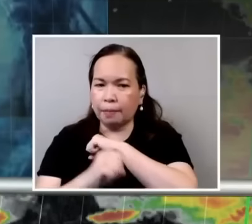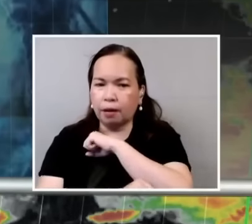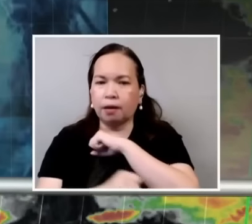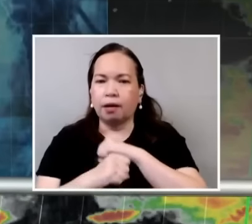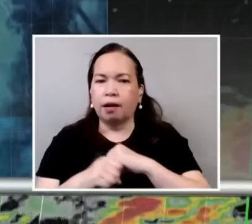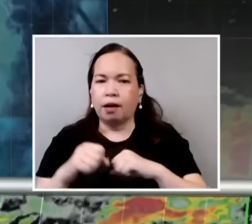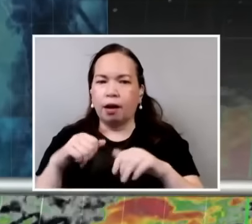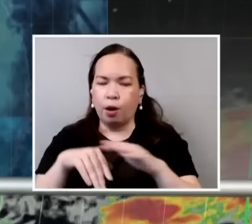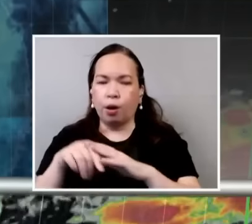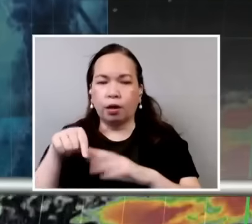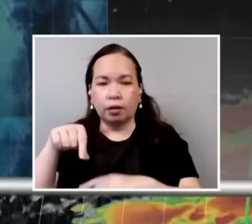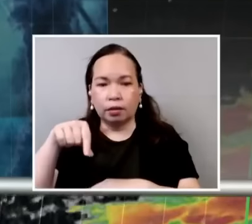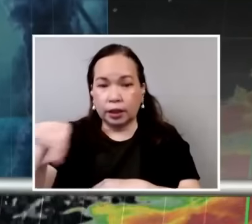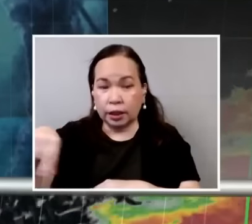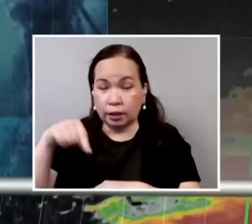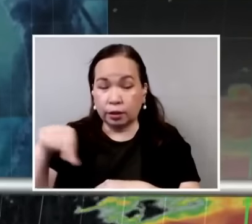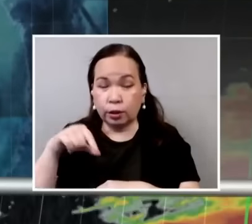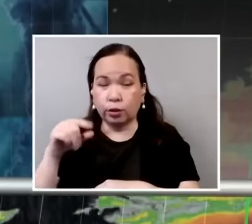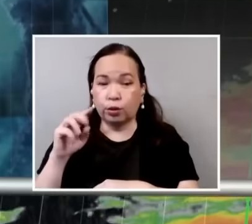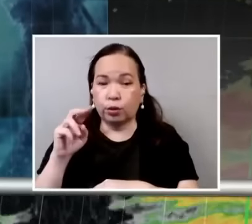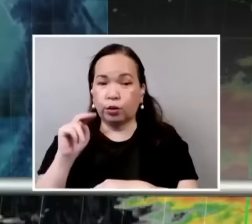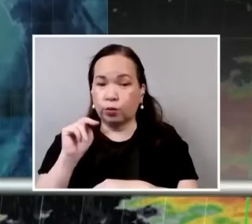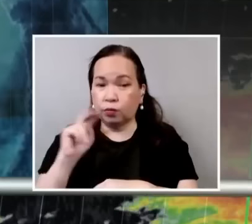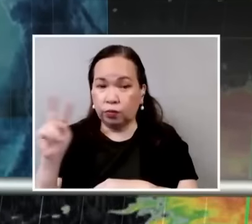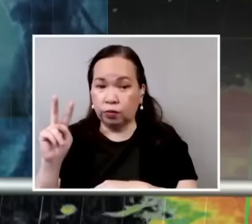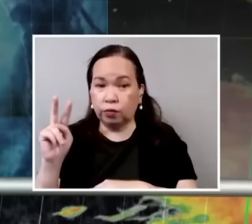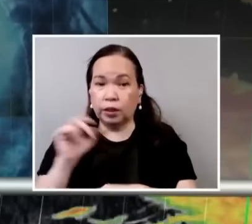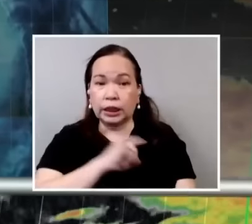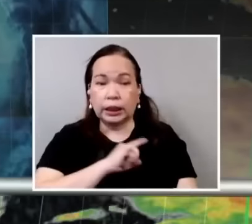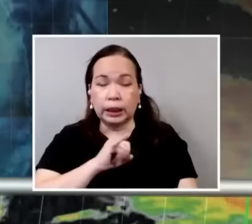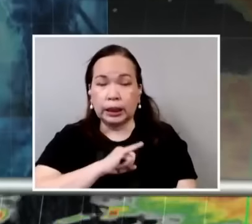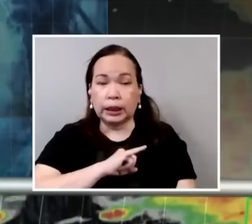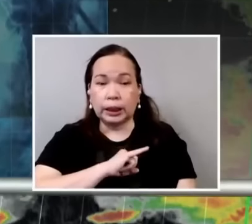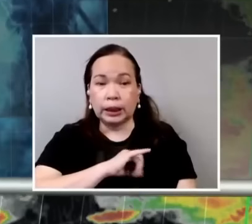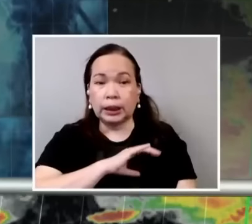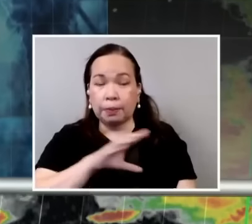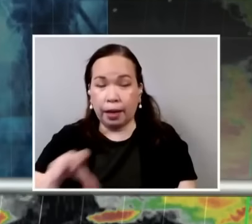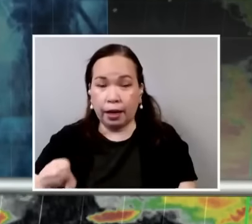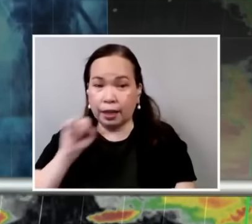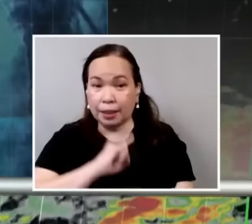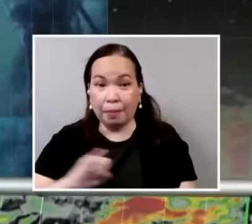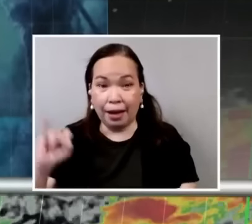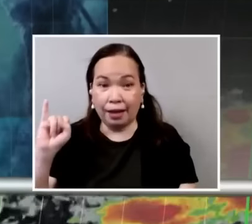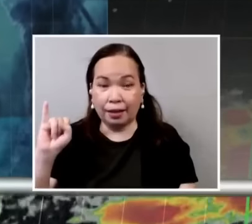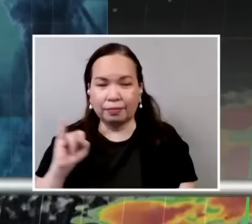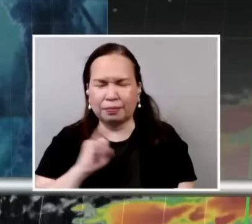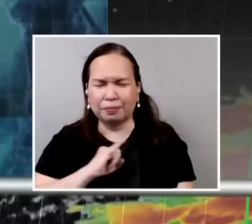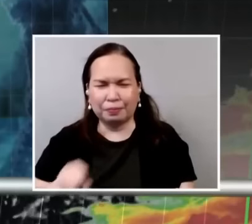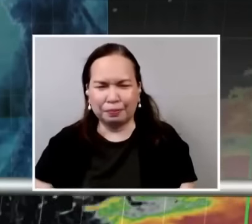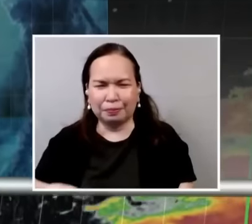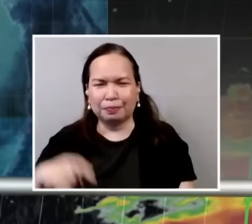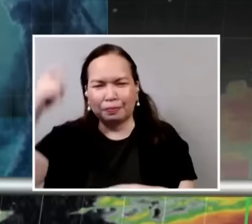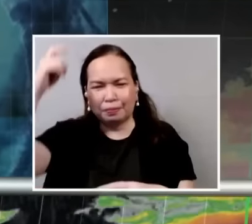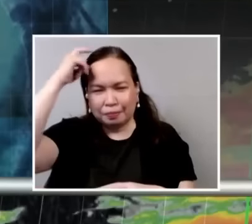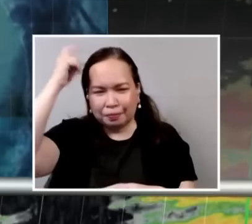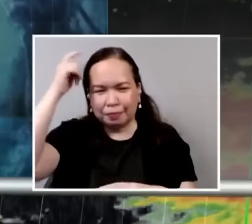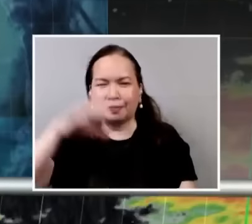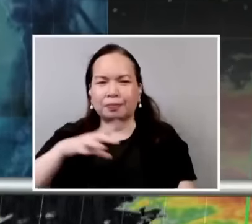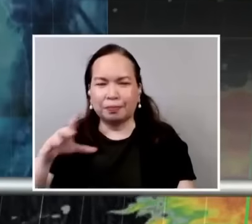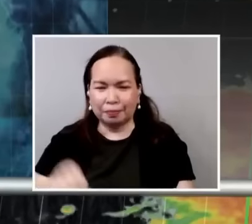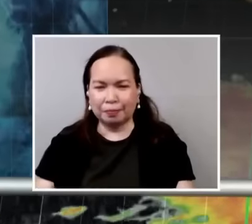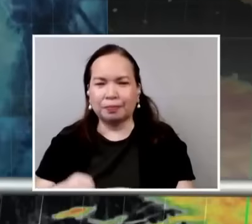Quirino, Eastern Nueva Vizcaya, Isabela, maging dyan po sa Cagayan, kasama ang Babuyan Islands, Batanes, Eastern Ifugao, Central